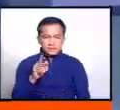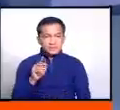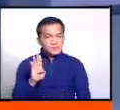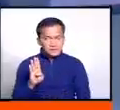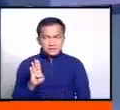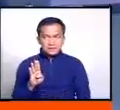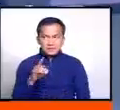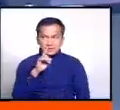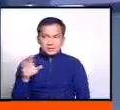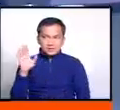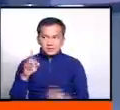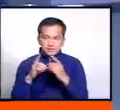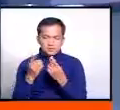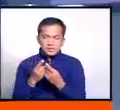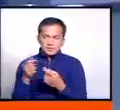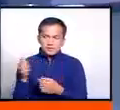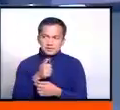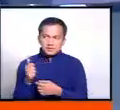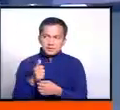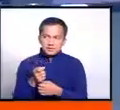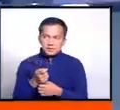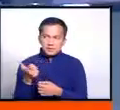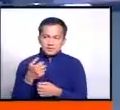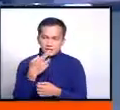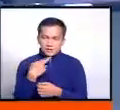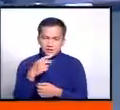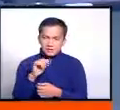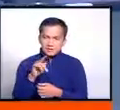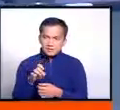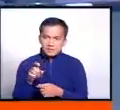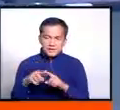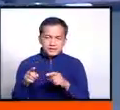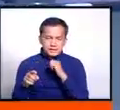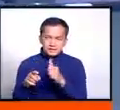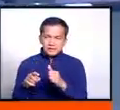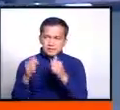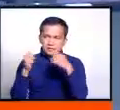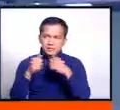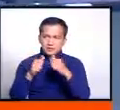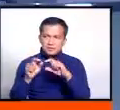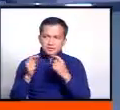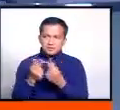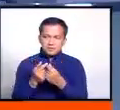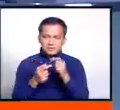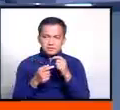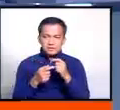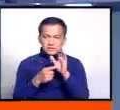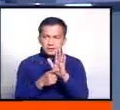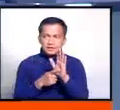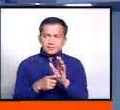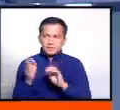LTFRB. Nangako naman ang Department of Transportation na tatanggalin na ang red tape pero hindi pa raw kumbinsido ang grupong